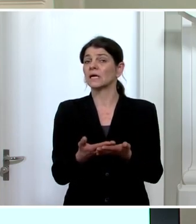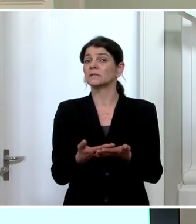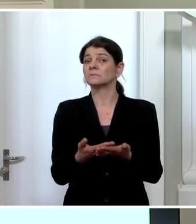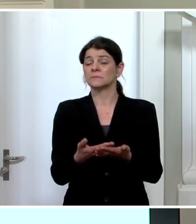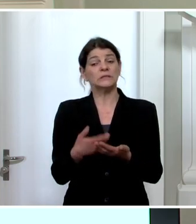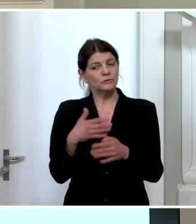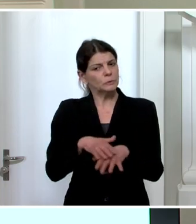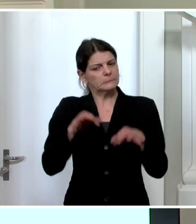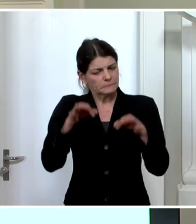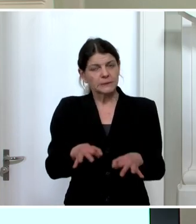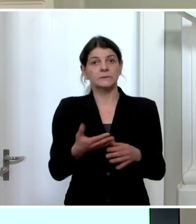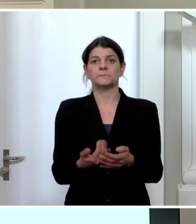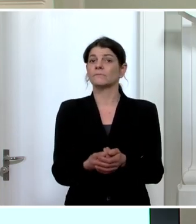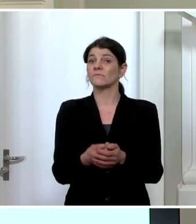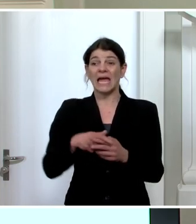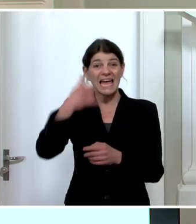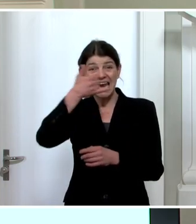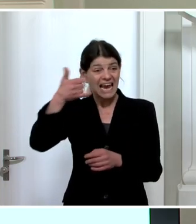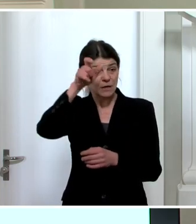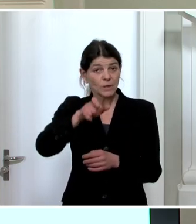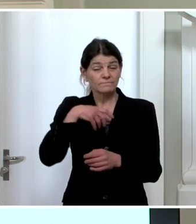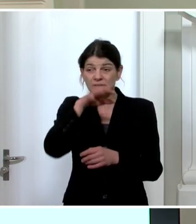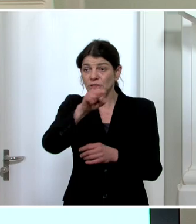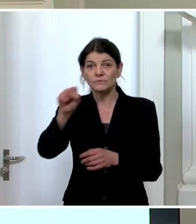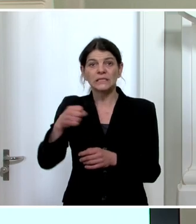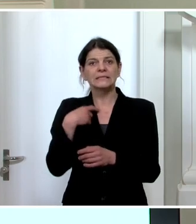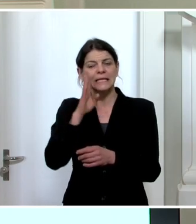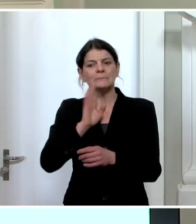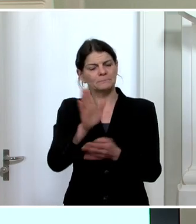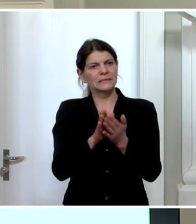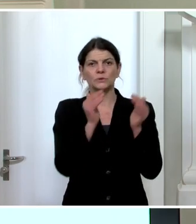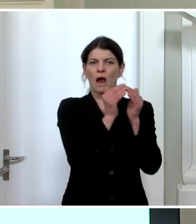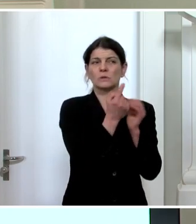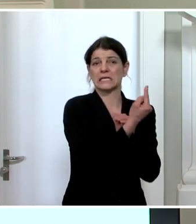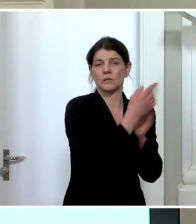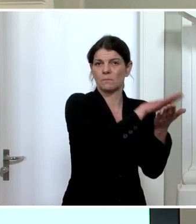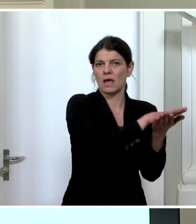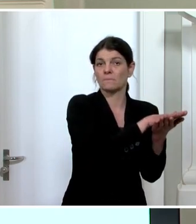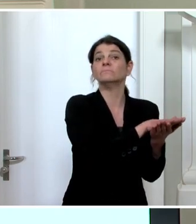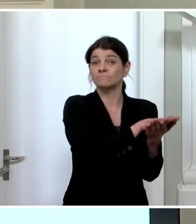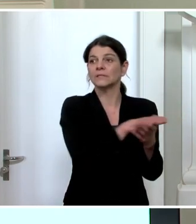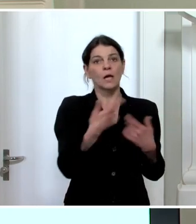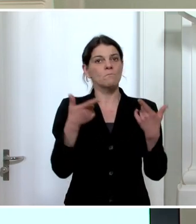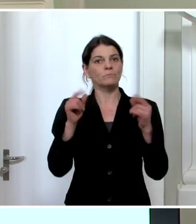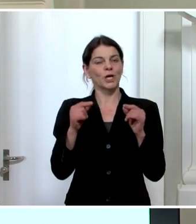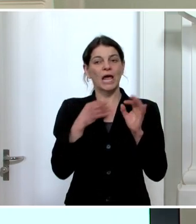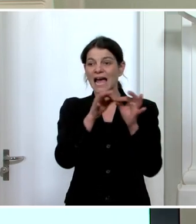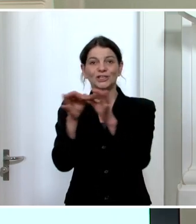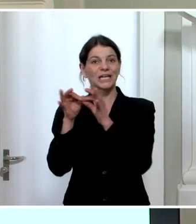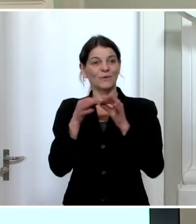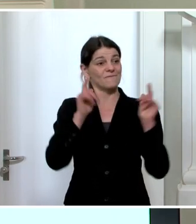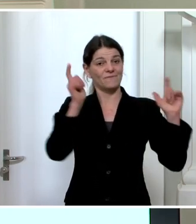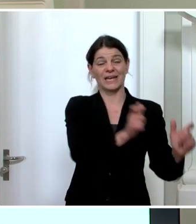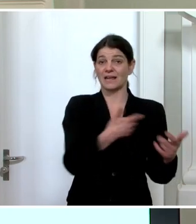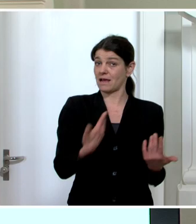so, weil jeden, den wir erkennen und isolieren können, da können wir einige Ansteckungen vermeiden